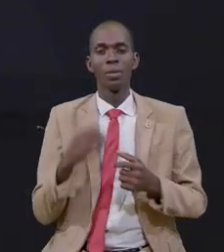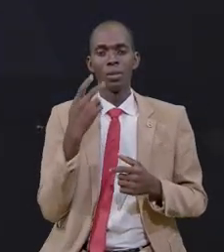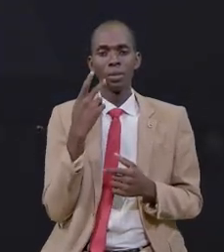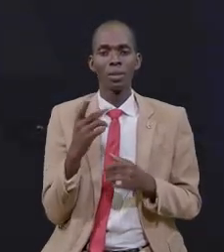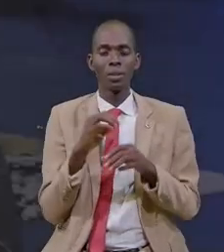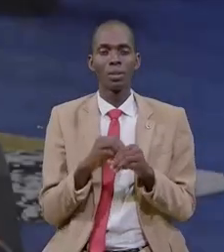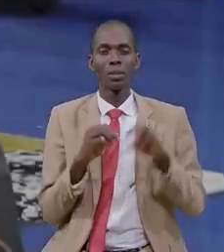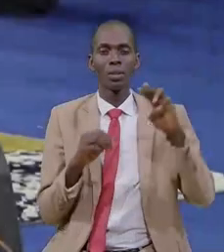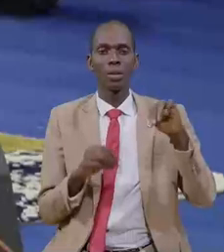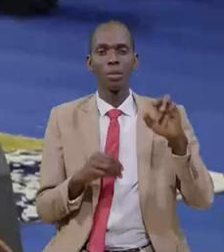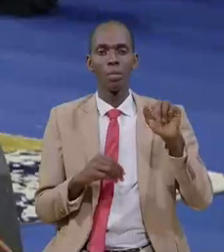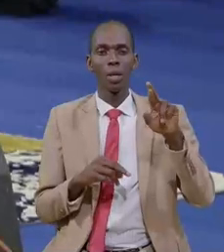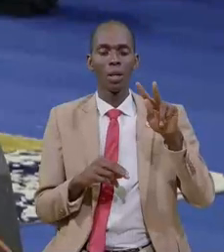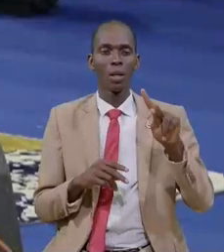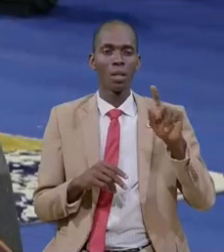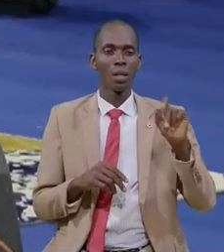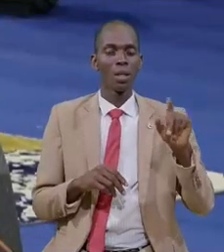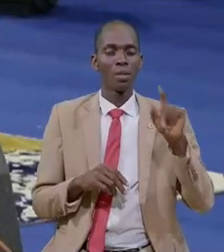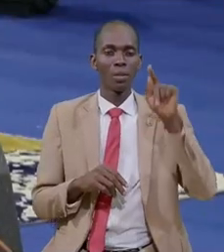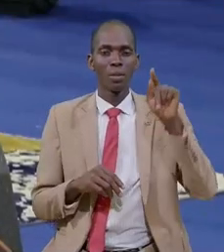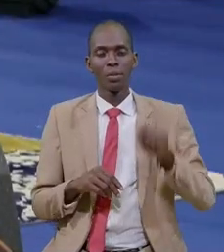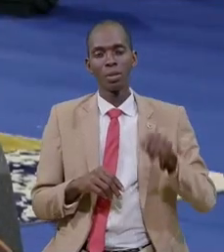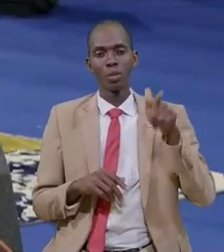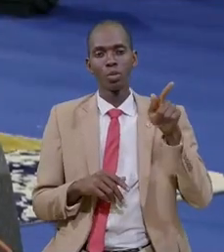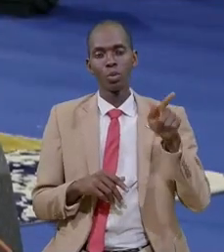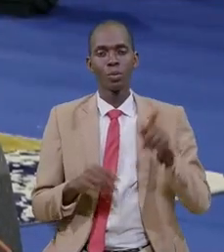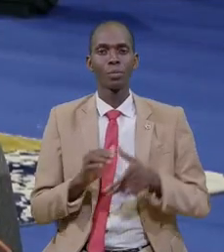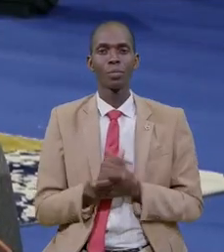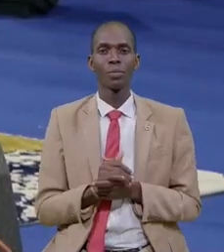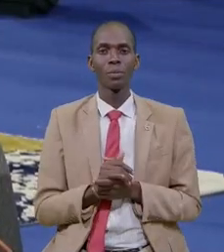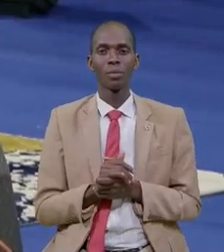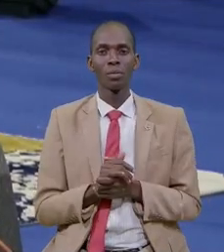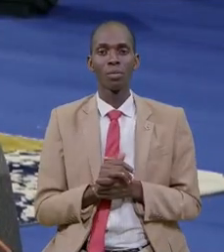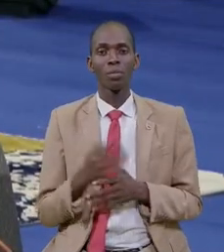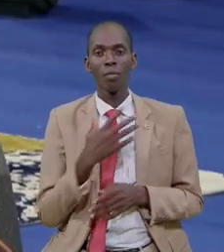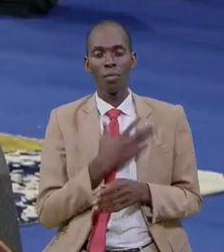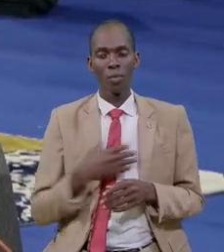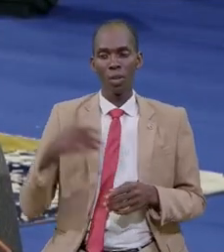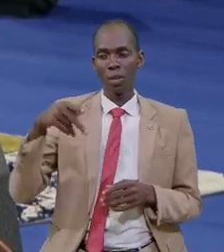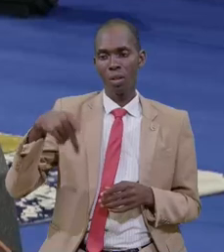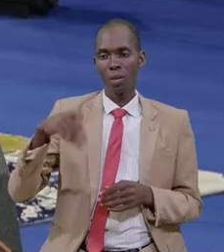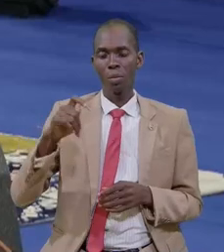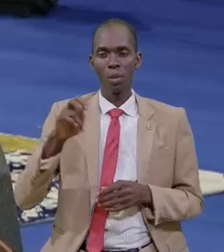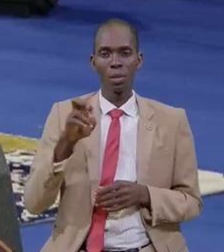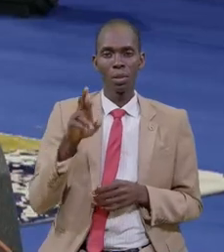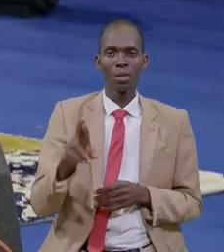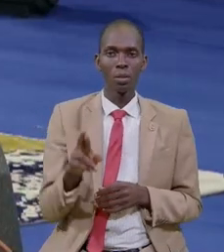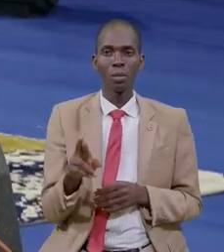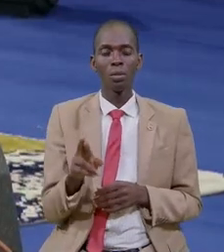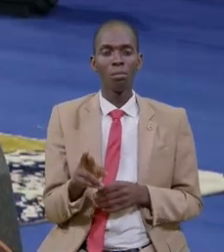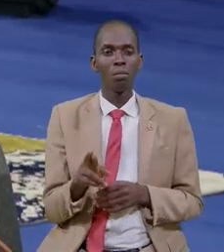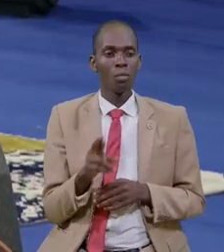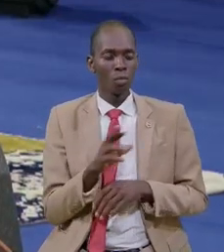Marc chapitre 11, lisons à partir du verset 21. Pierre se rappelant ce